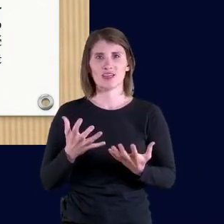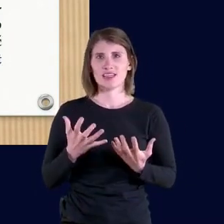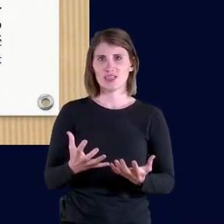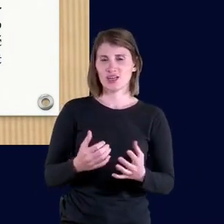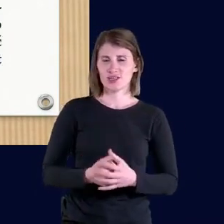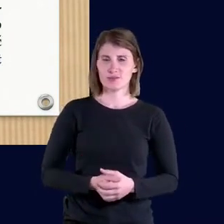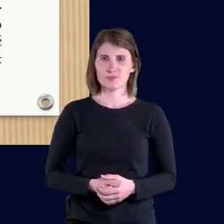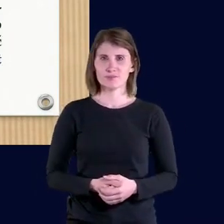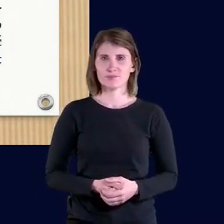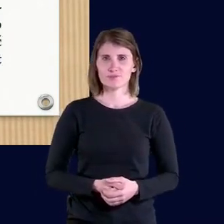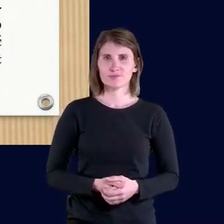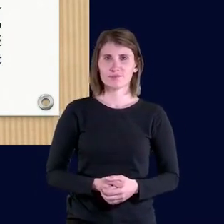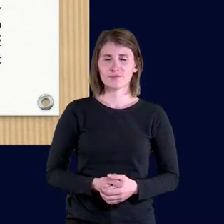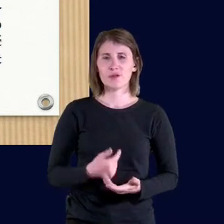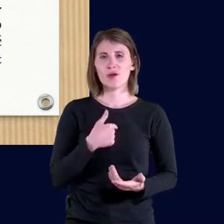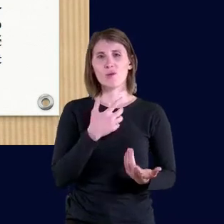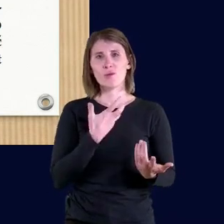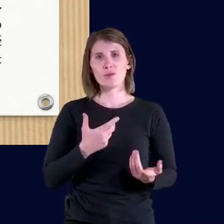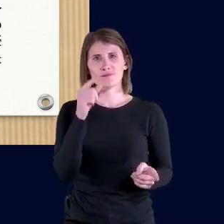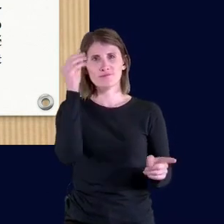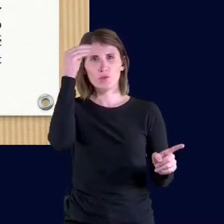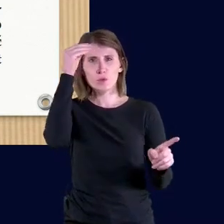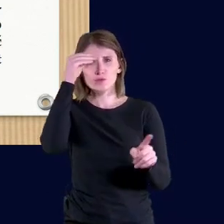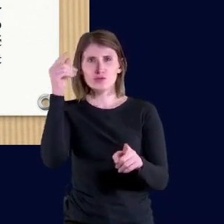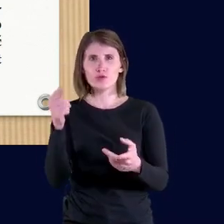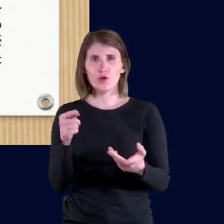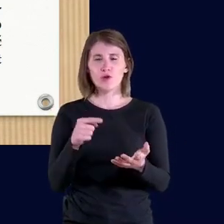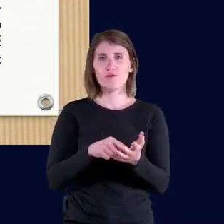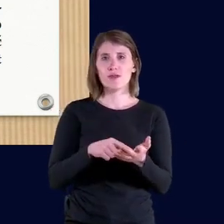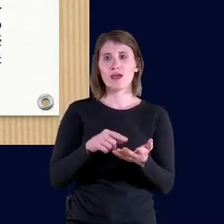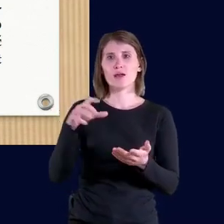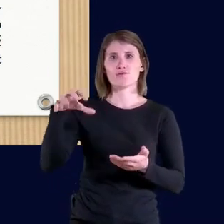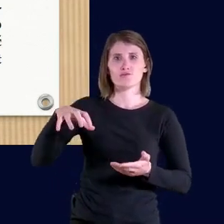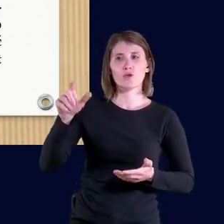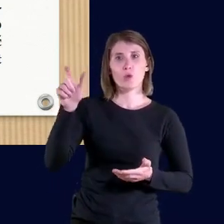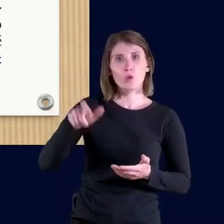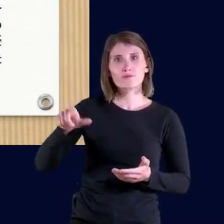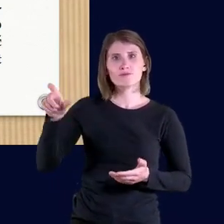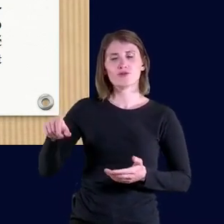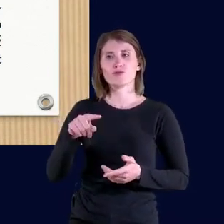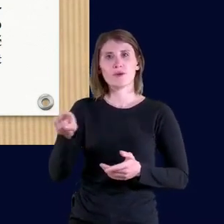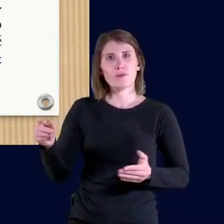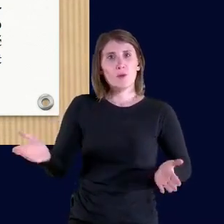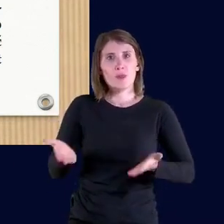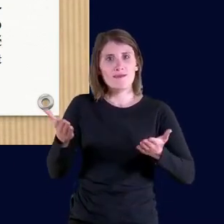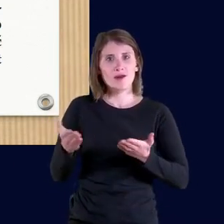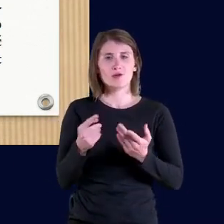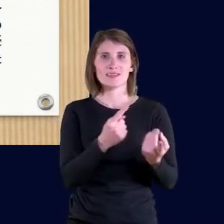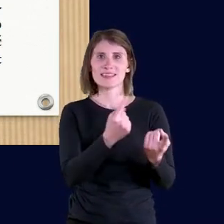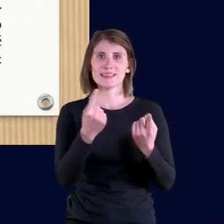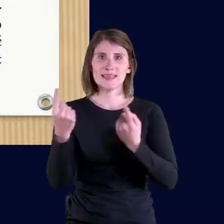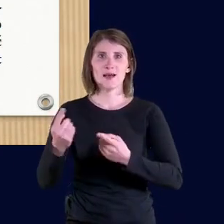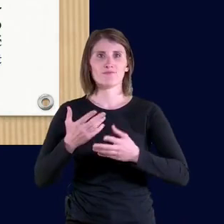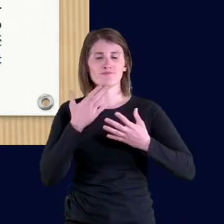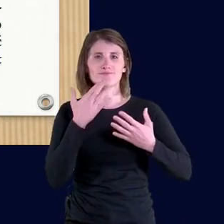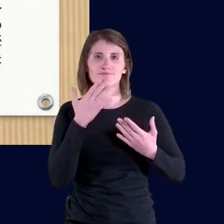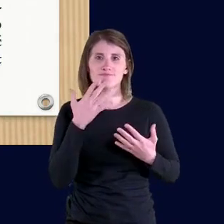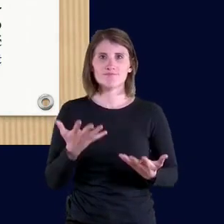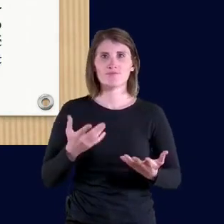żebyśmy tych uczniów czy też mówimy o takiej grupie użytkowników zmotywować do dalszych poszukiwań